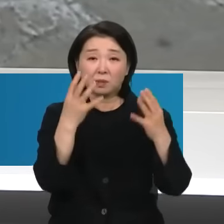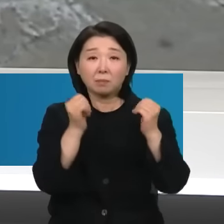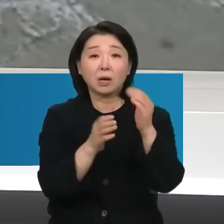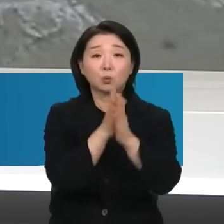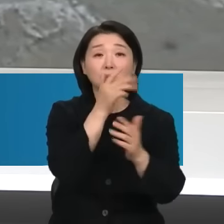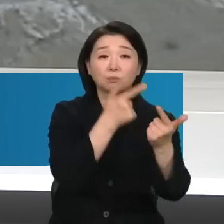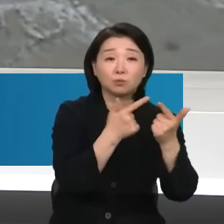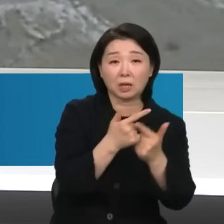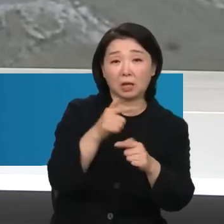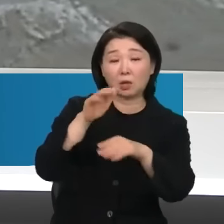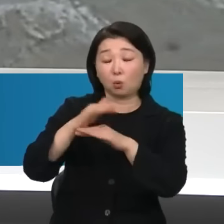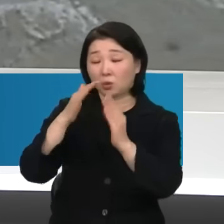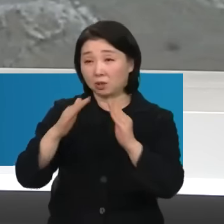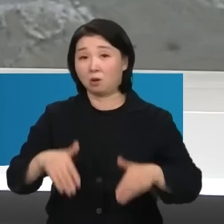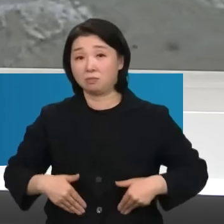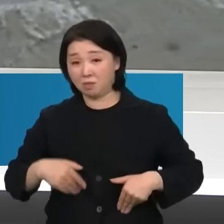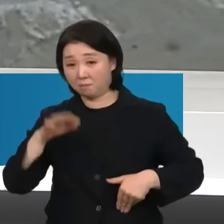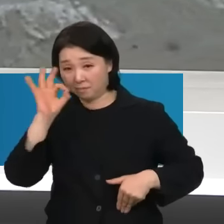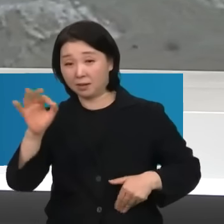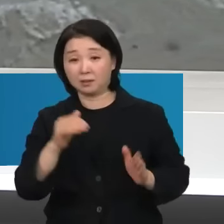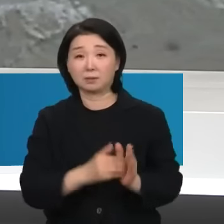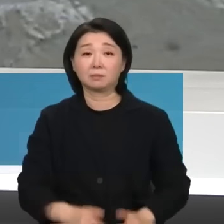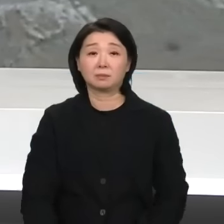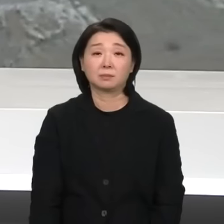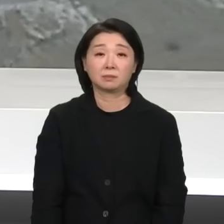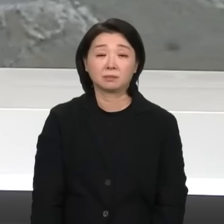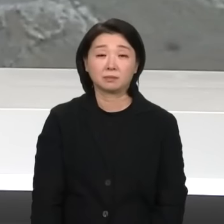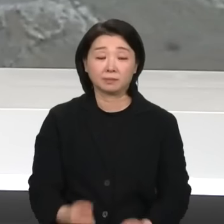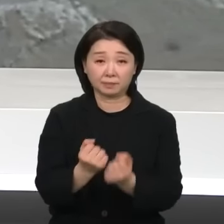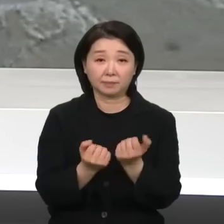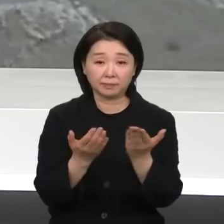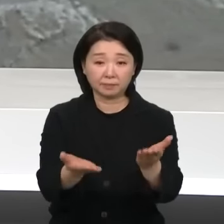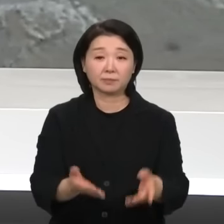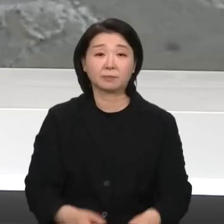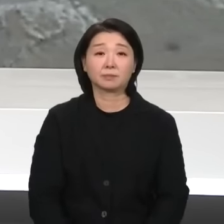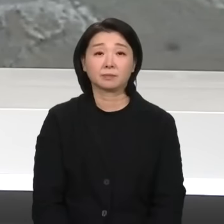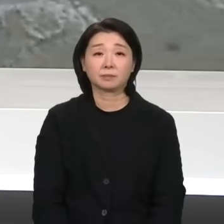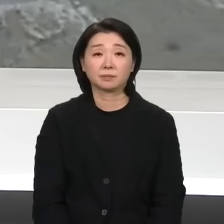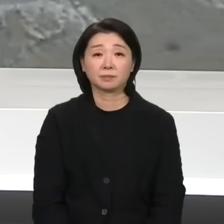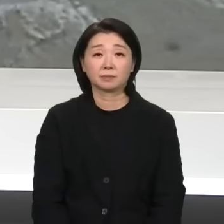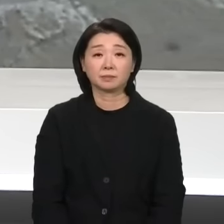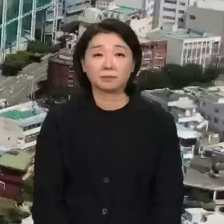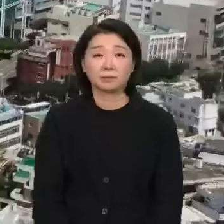부산과 농촌 전남을 돌아봤습니다. 구석찬 정진명 기자입니다.